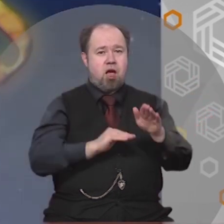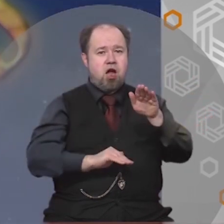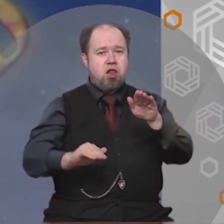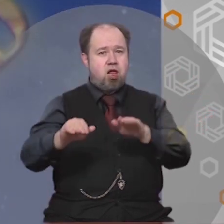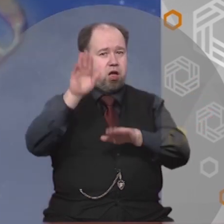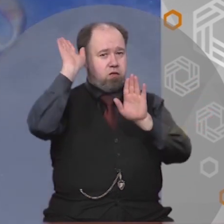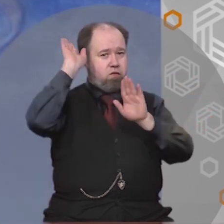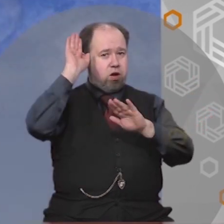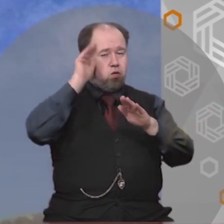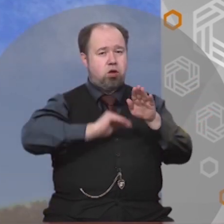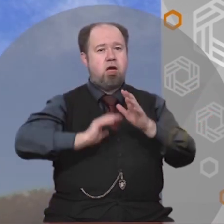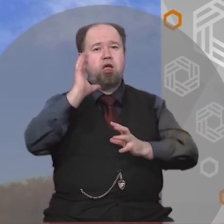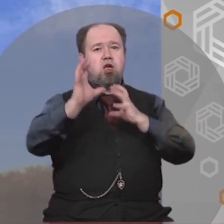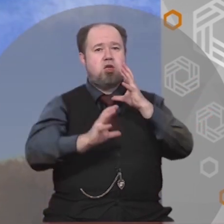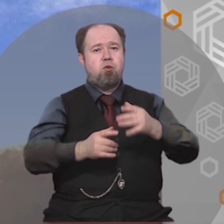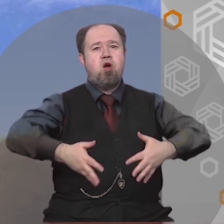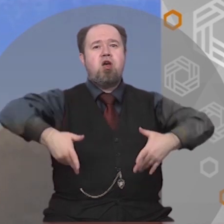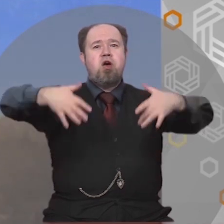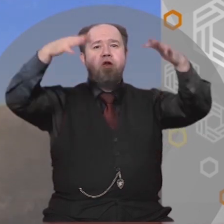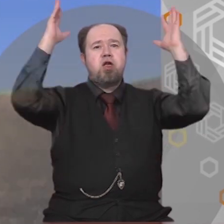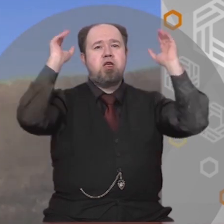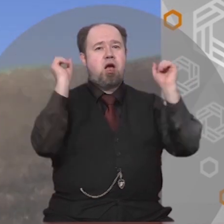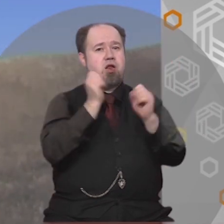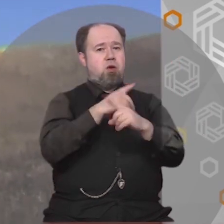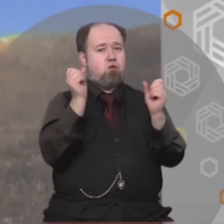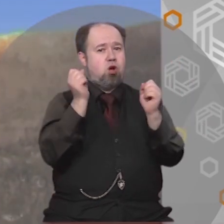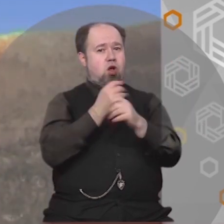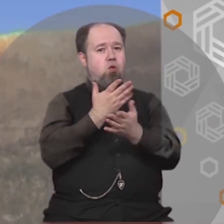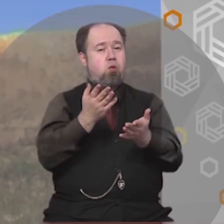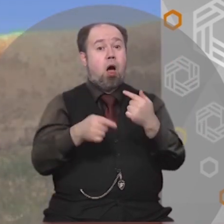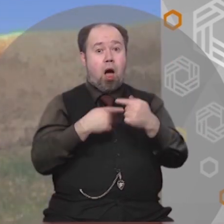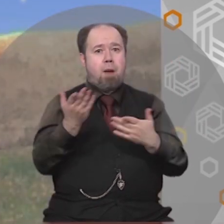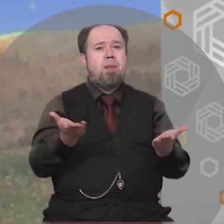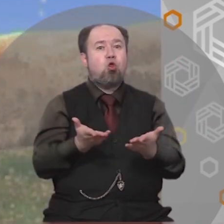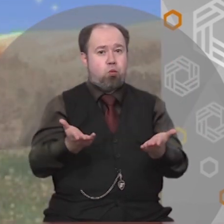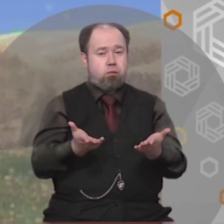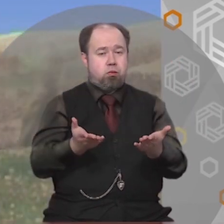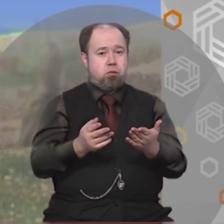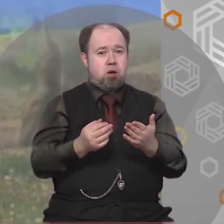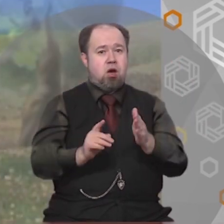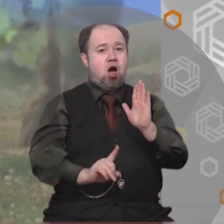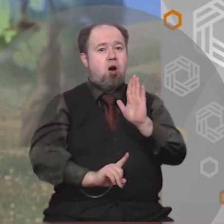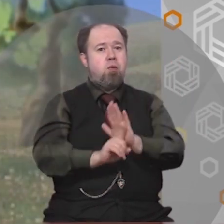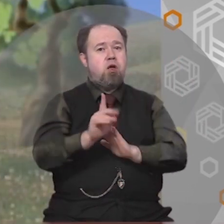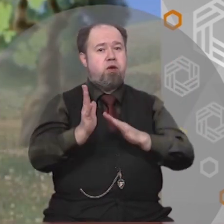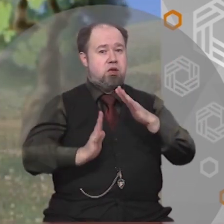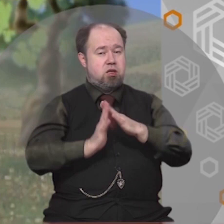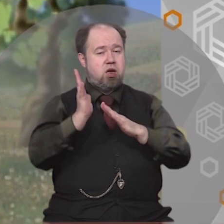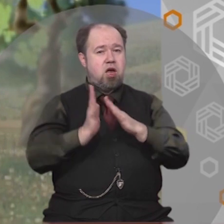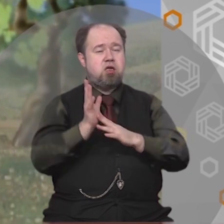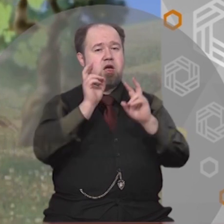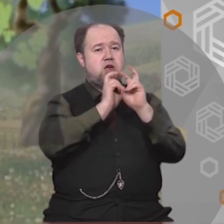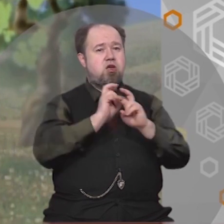Над водой, над землей засиял небосвод голубой. А потом появились